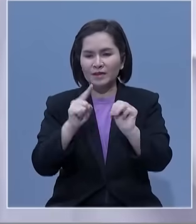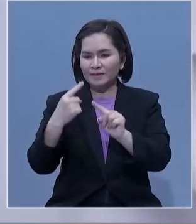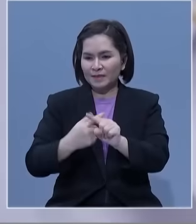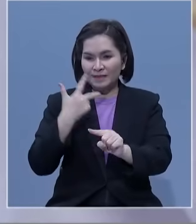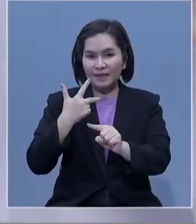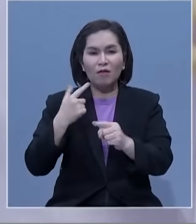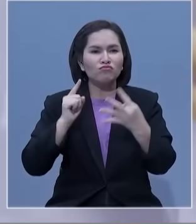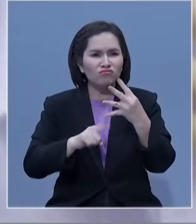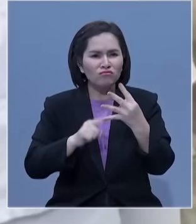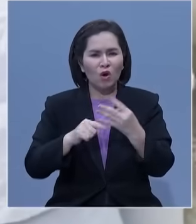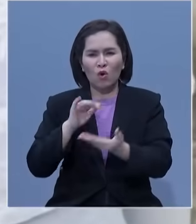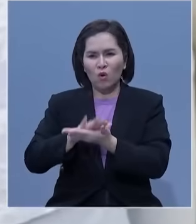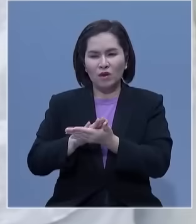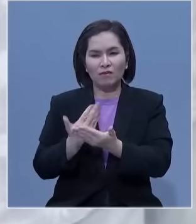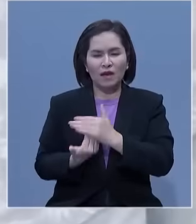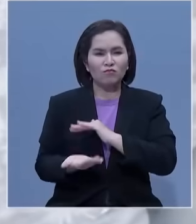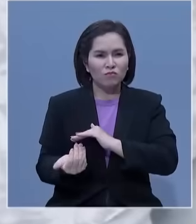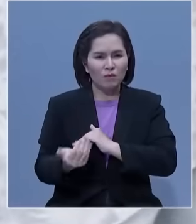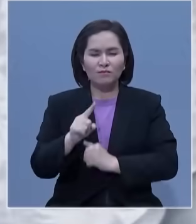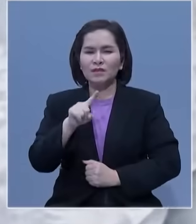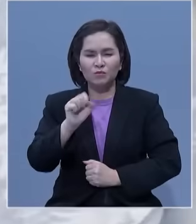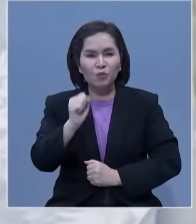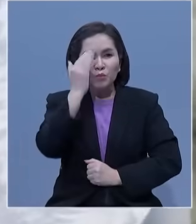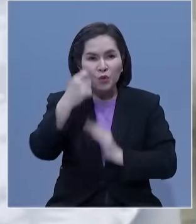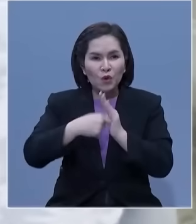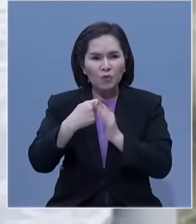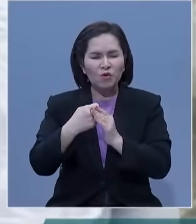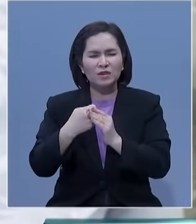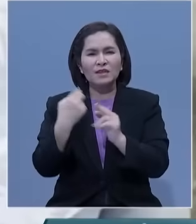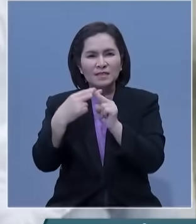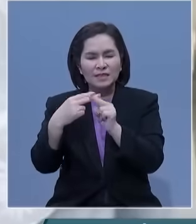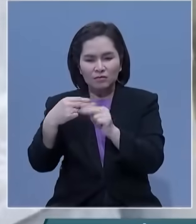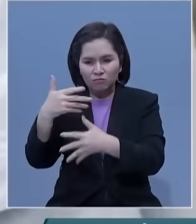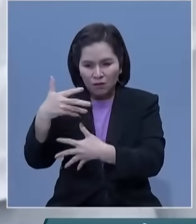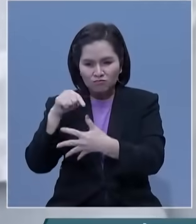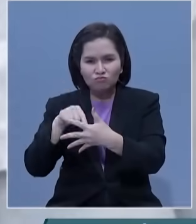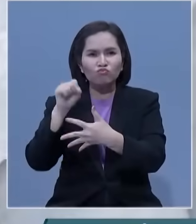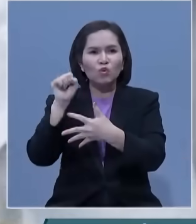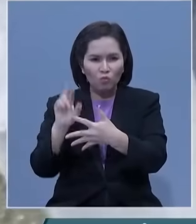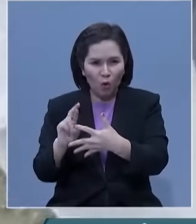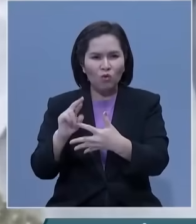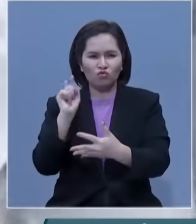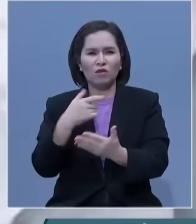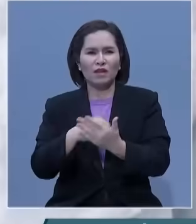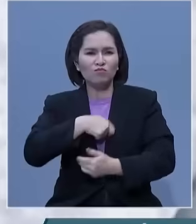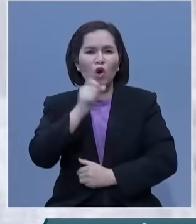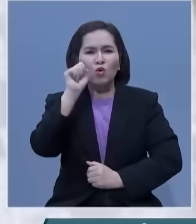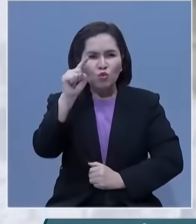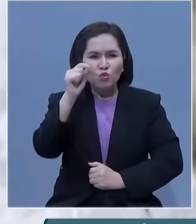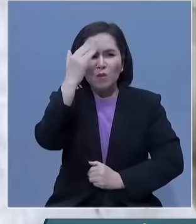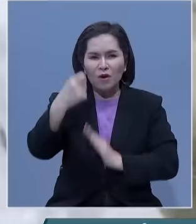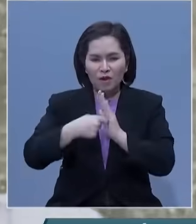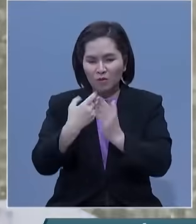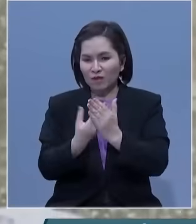ถูกโรงเรียนเรียกค่าแปะเจี๊ยะ 100,000 บาทเพราะว่าตอนนั้นสอบติดแบบสำรอง ครับ แล้วต้องจ่ายวันนั้นเลยเพราะถ้าไม่จ่